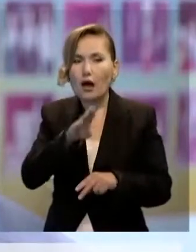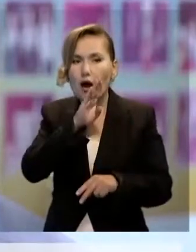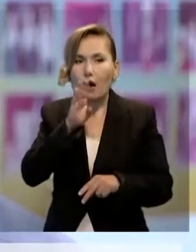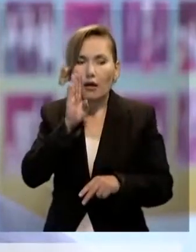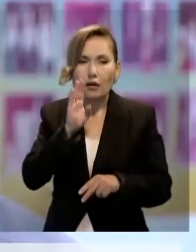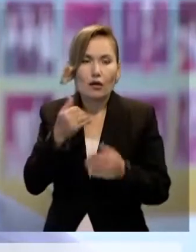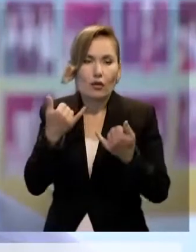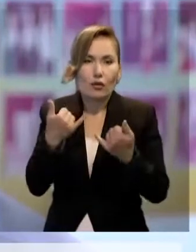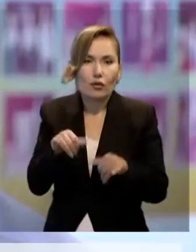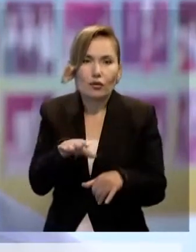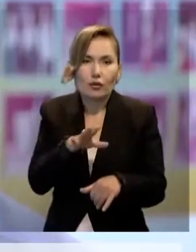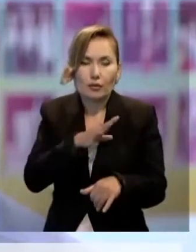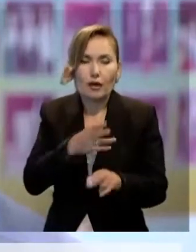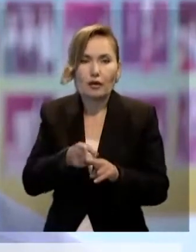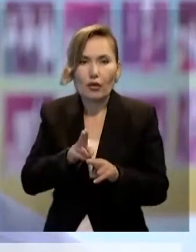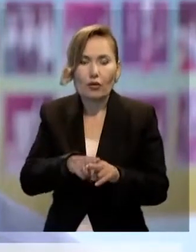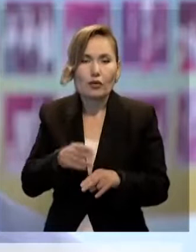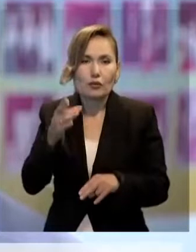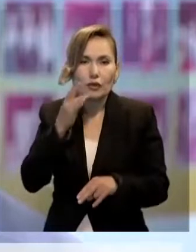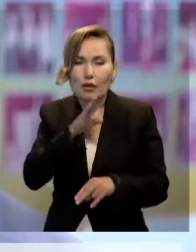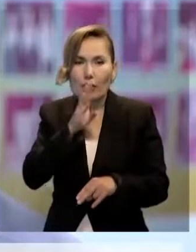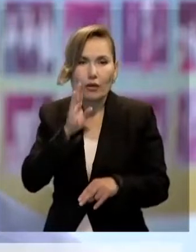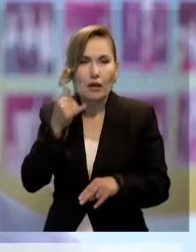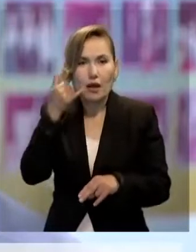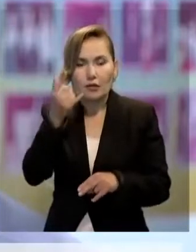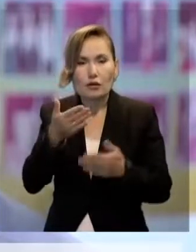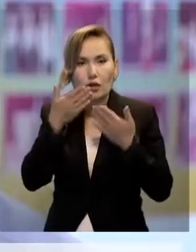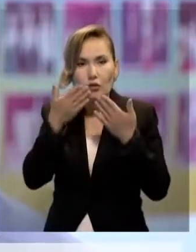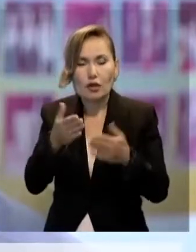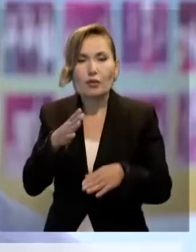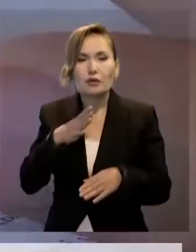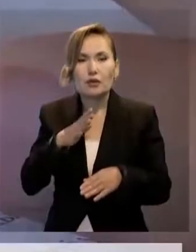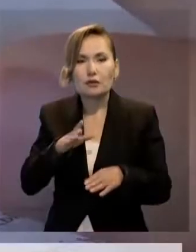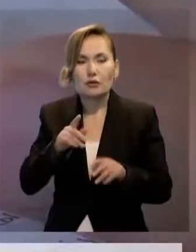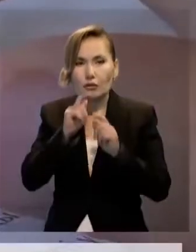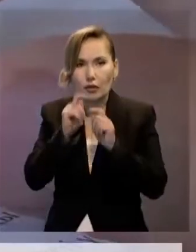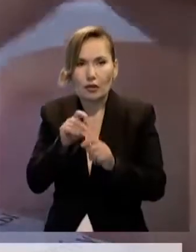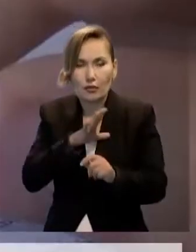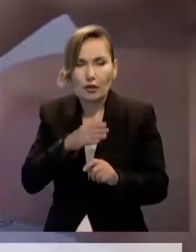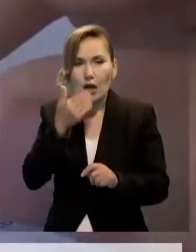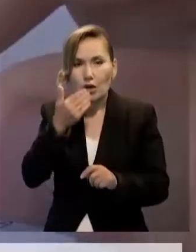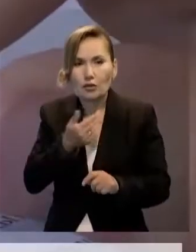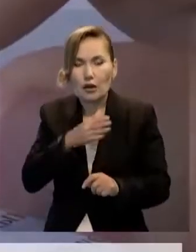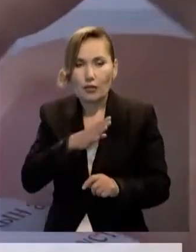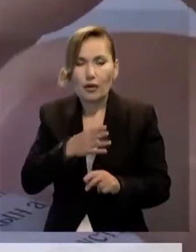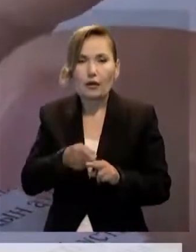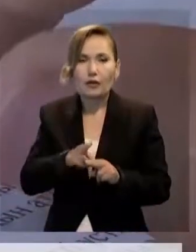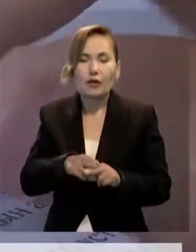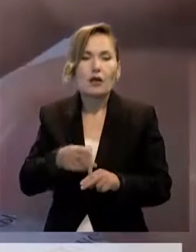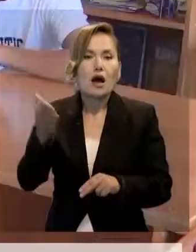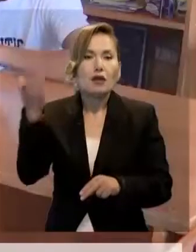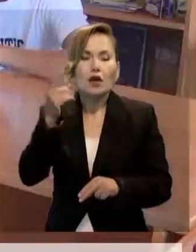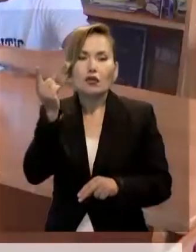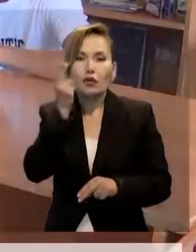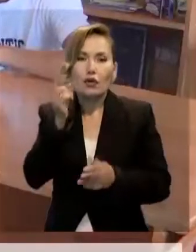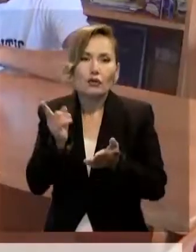қозы жетектеп кетті, бұны сіз берді деп айтылады, бұл не үшін берілді деп сұрағандар да болды. Ал бұған дейін бір-бір телефонды қолына алып, күні